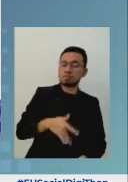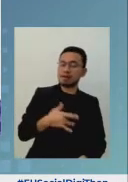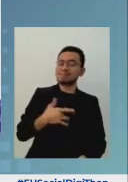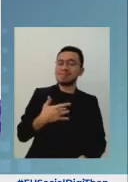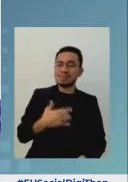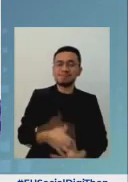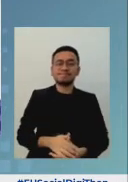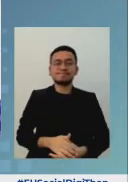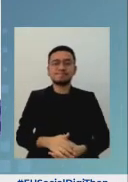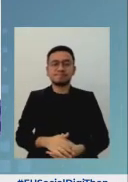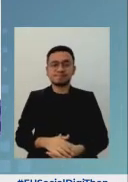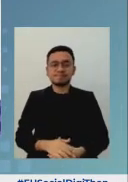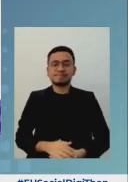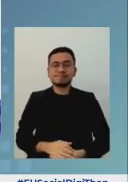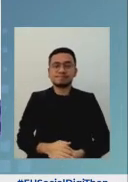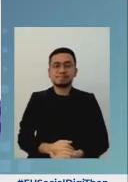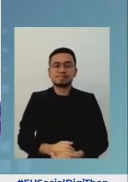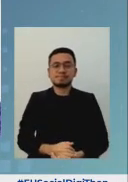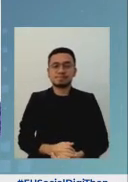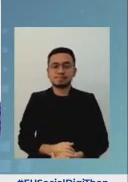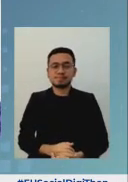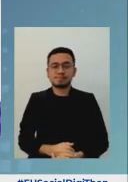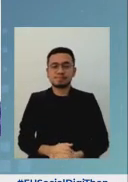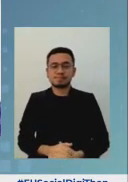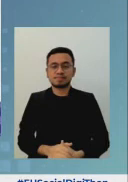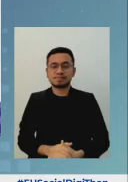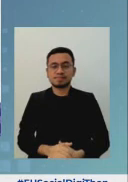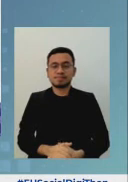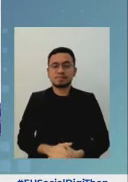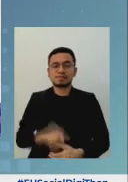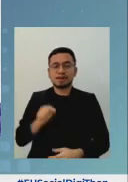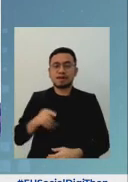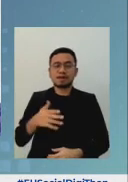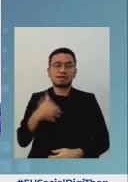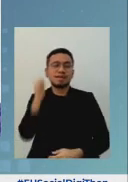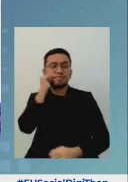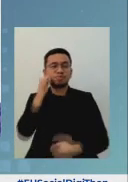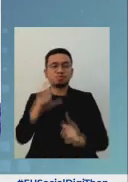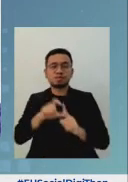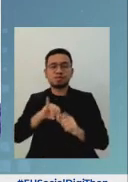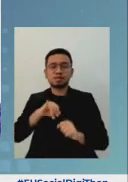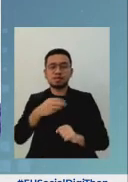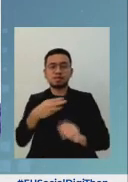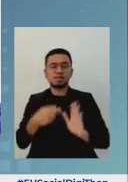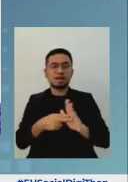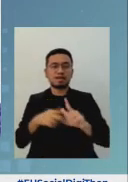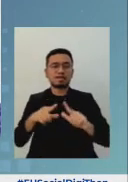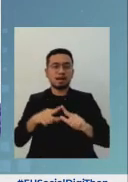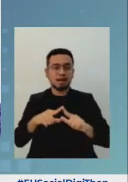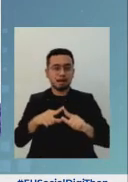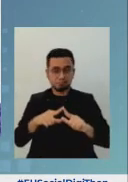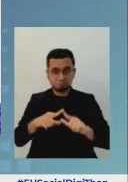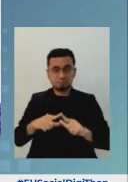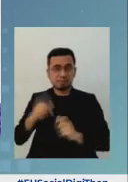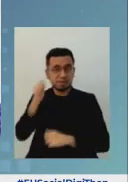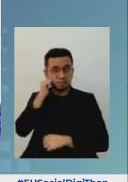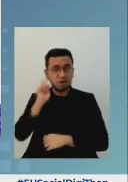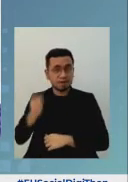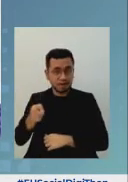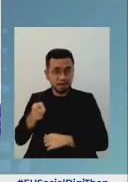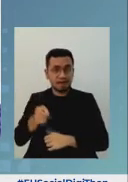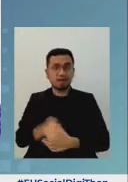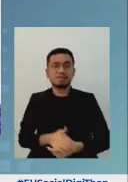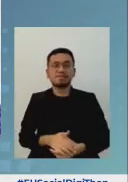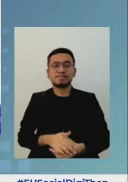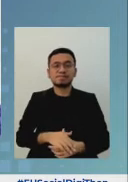senior gitu ya. Dan sekarang saya ingin kembali ke Bu Dena. Bu Dena, apakah masih ada Ibu?